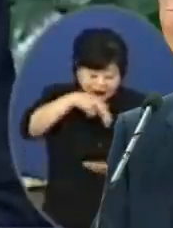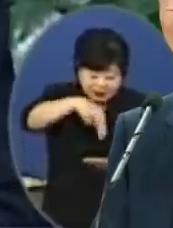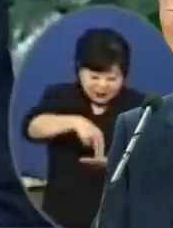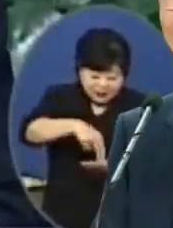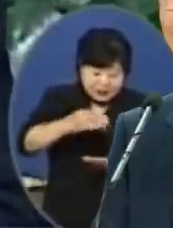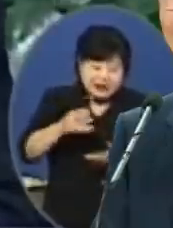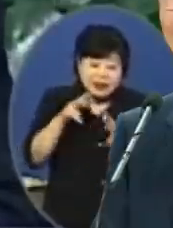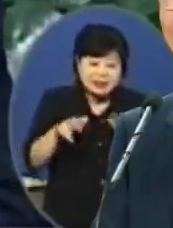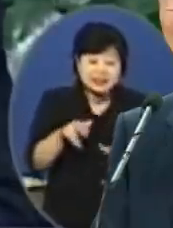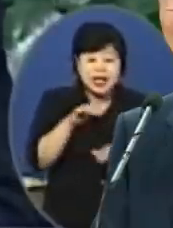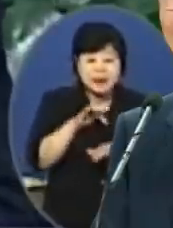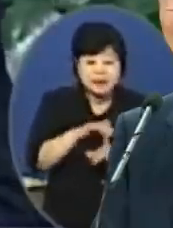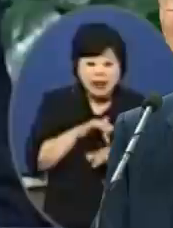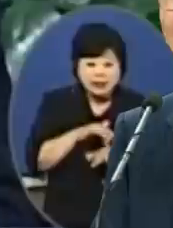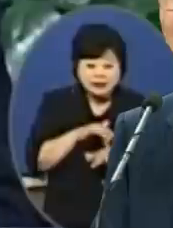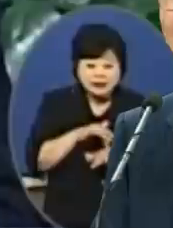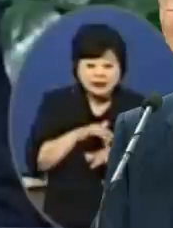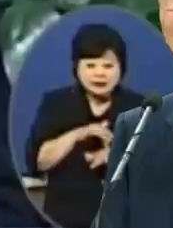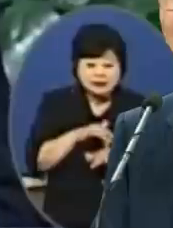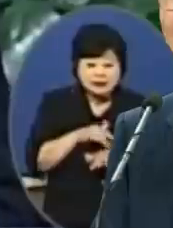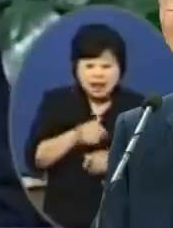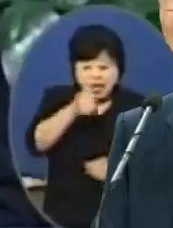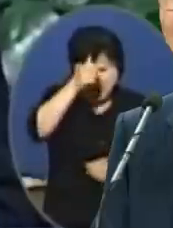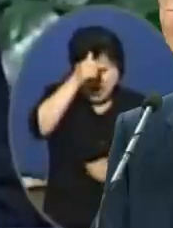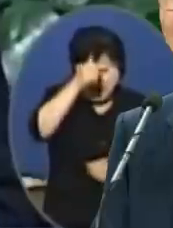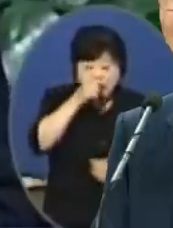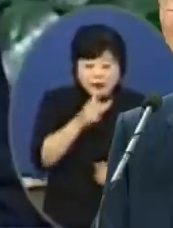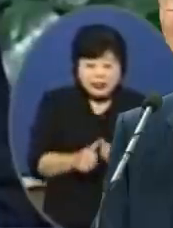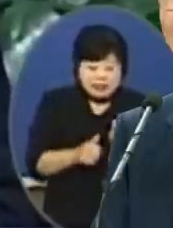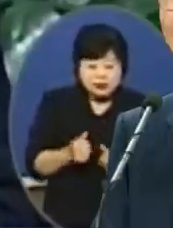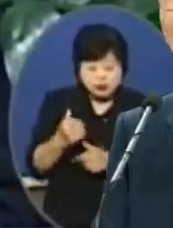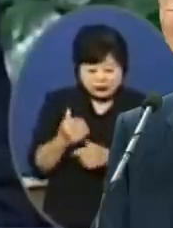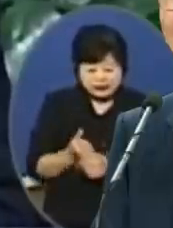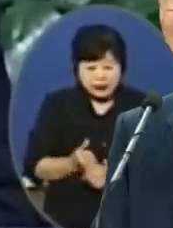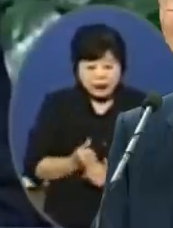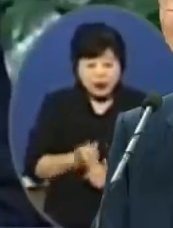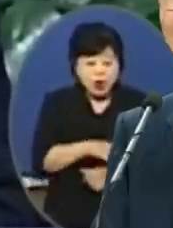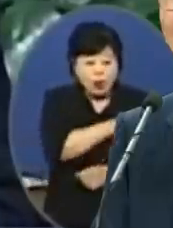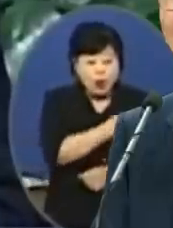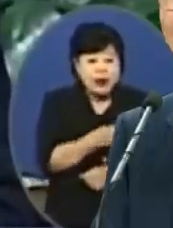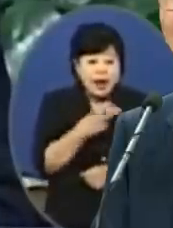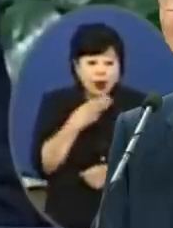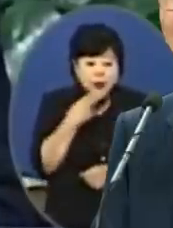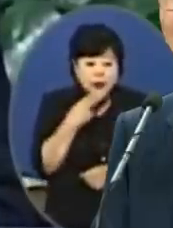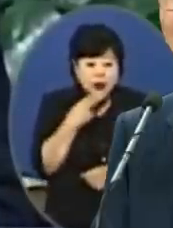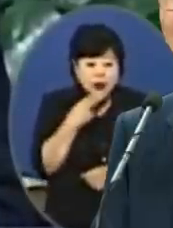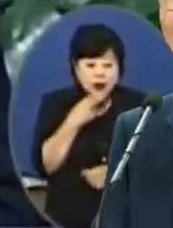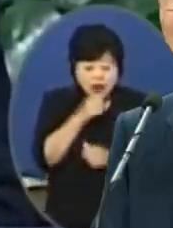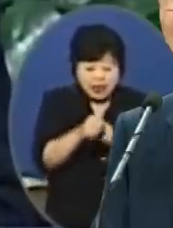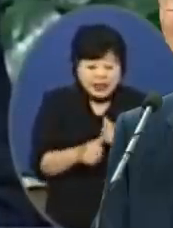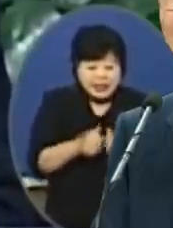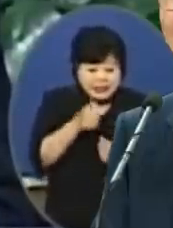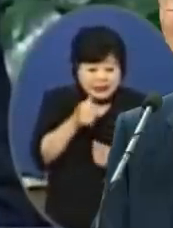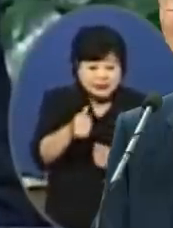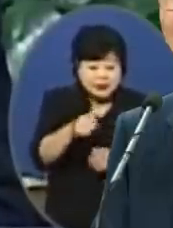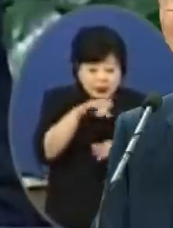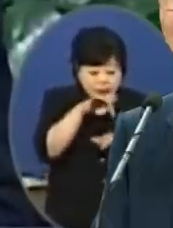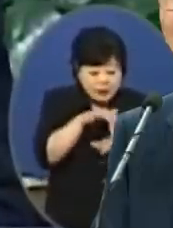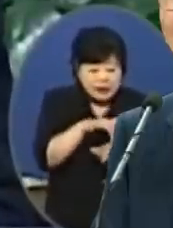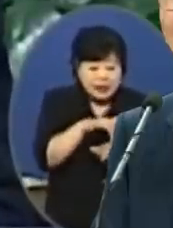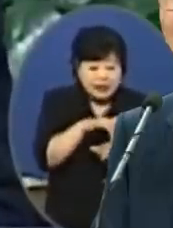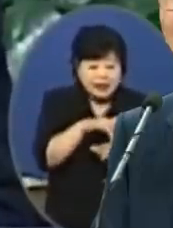되니까 이제 마귀는 아담의 자손들을 잡고 있을 권한이 없습니다. 하나님은